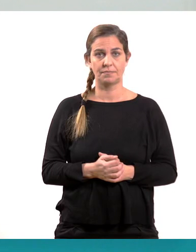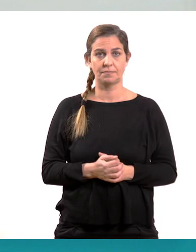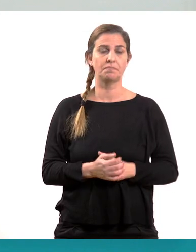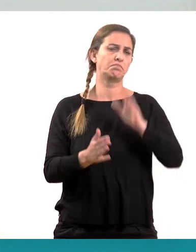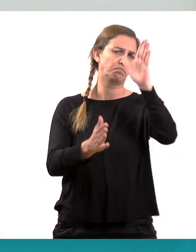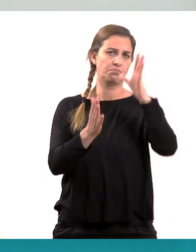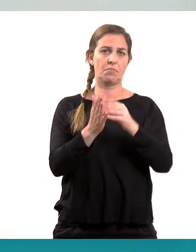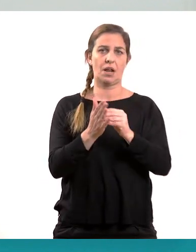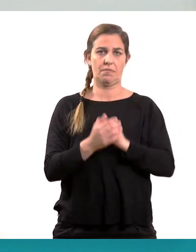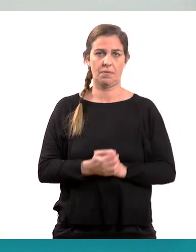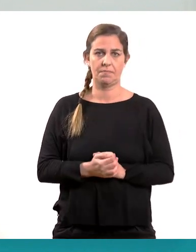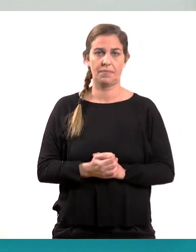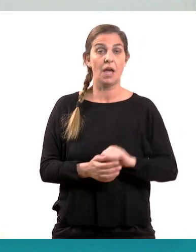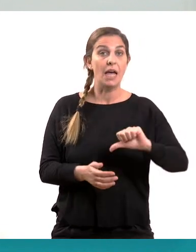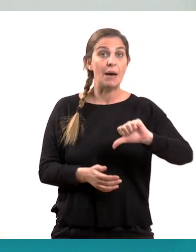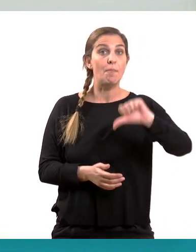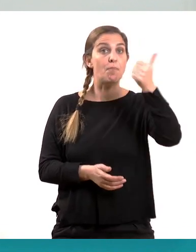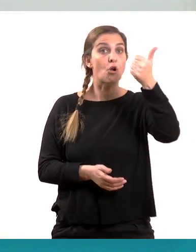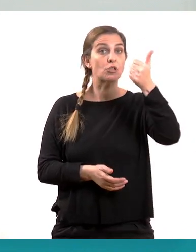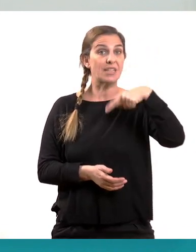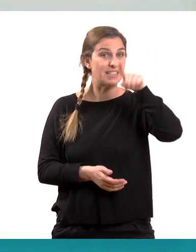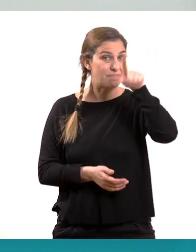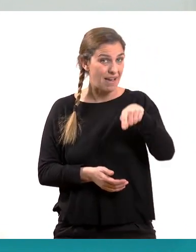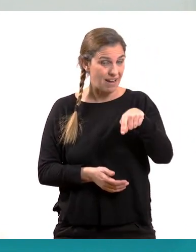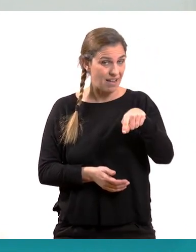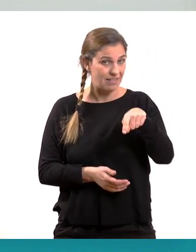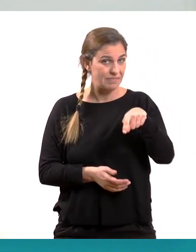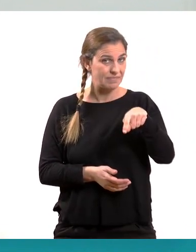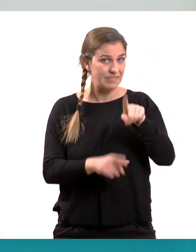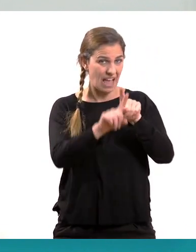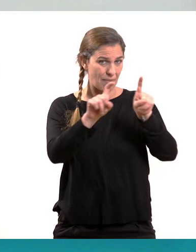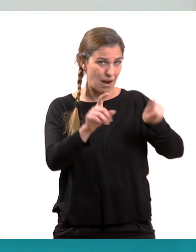Ας πούμε, την πρώτη μέρα